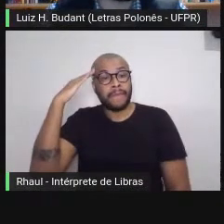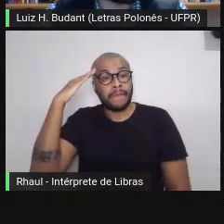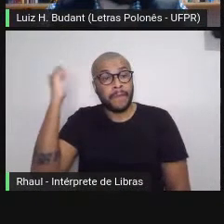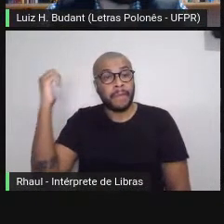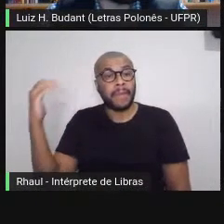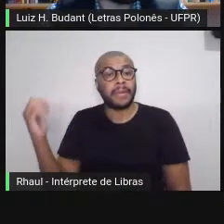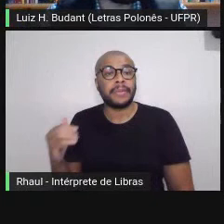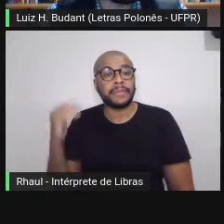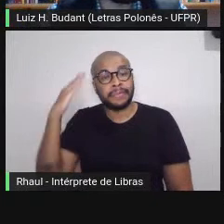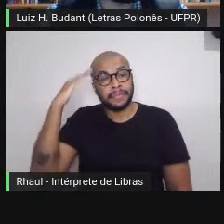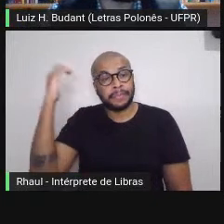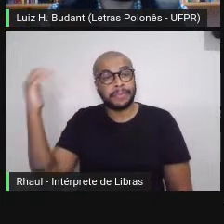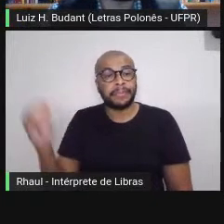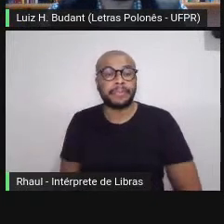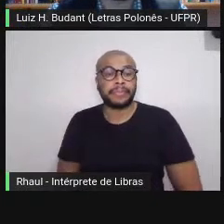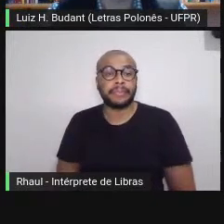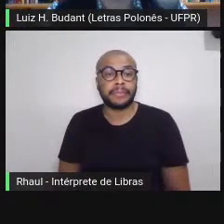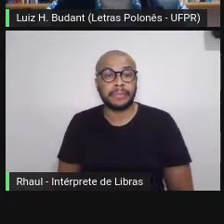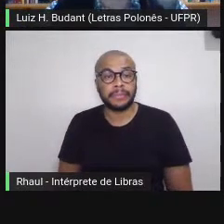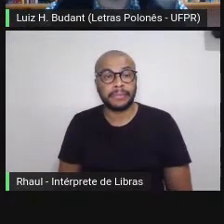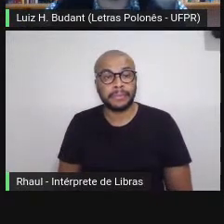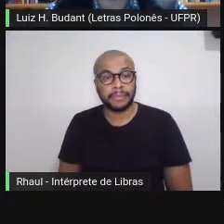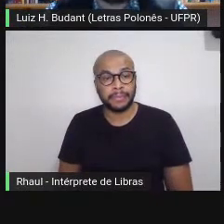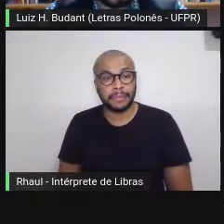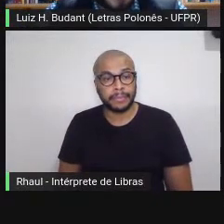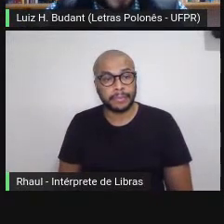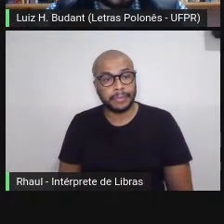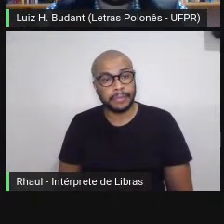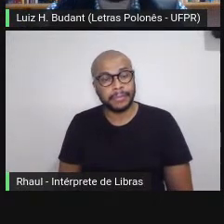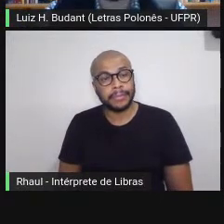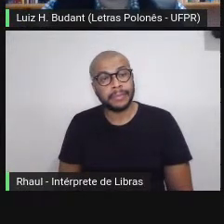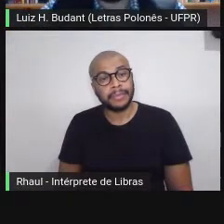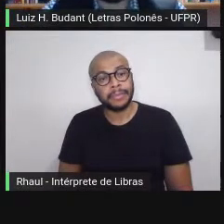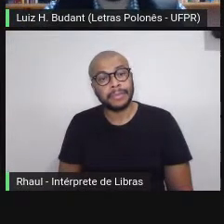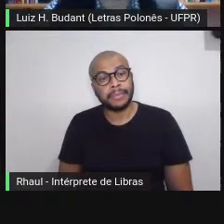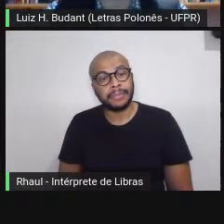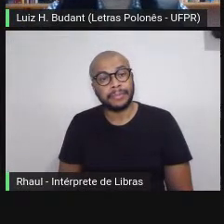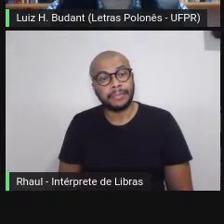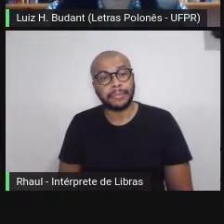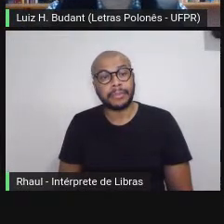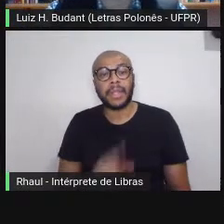como é que se nazywa? Dawid Podsiadło. Dawid Podsiadło? Tak.